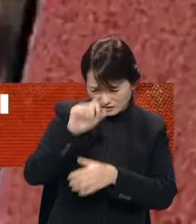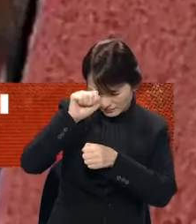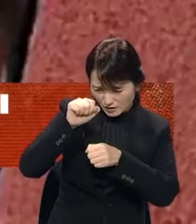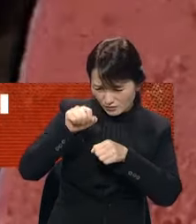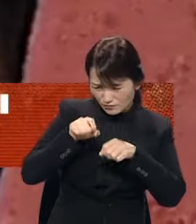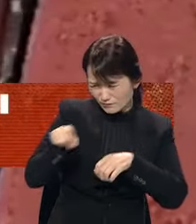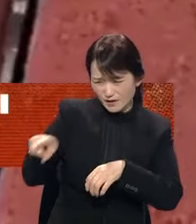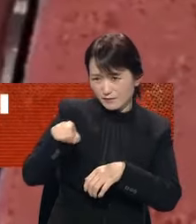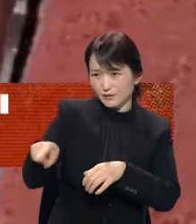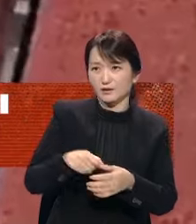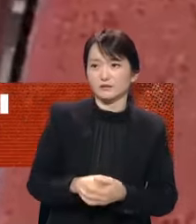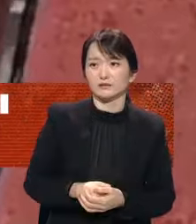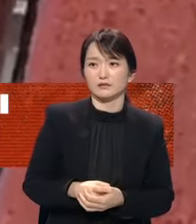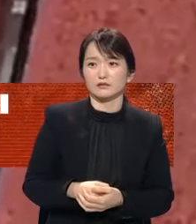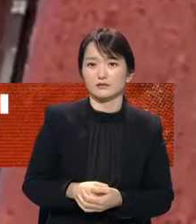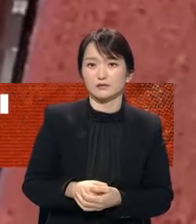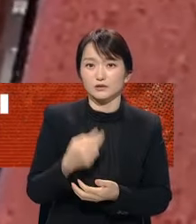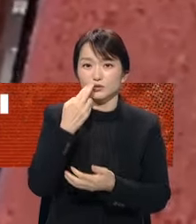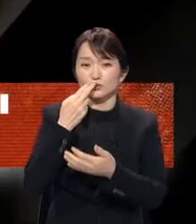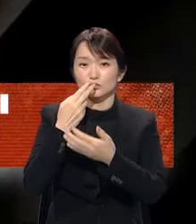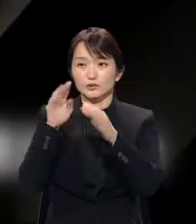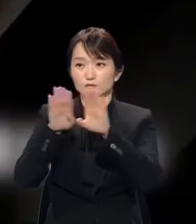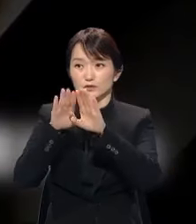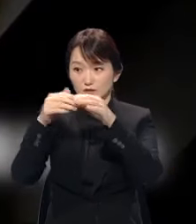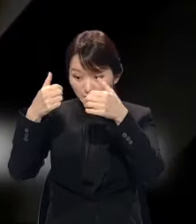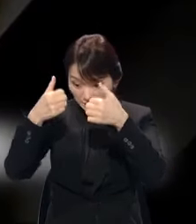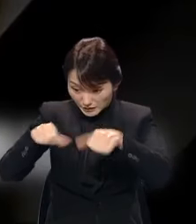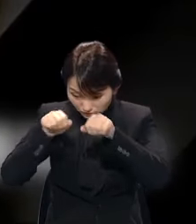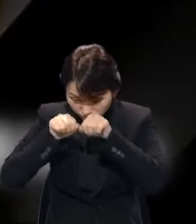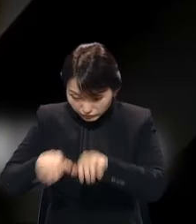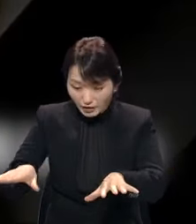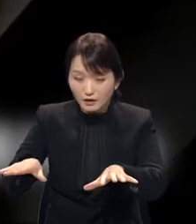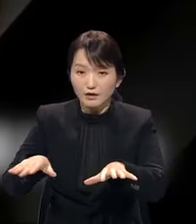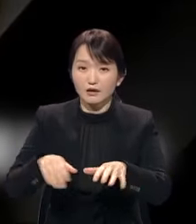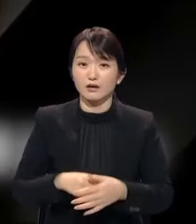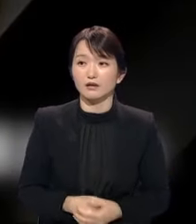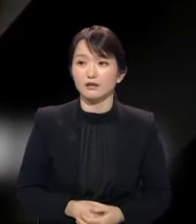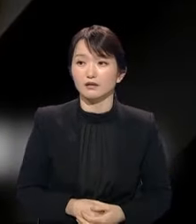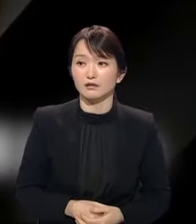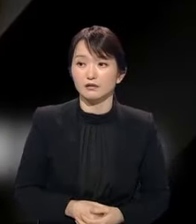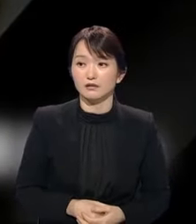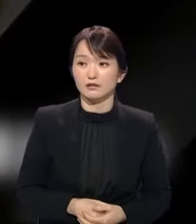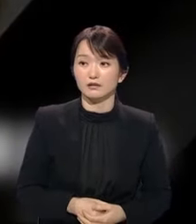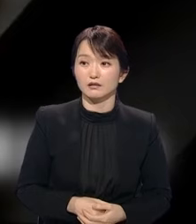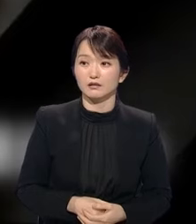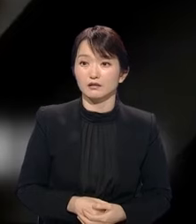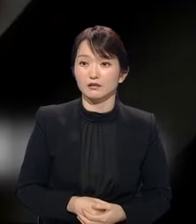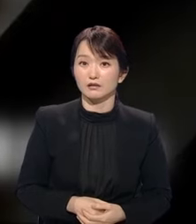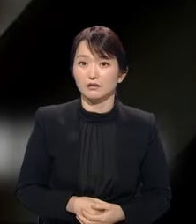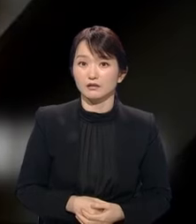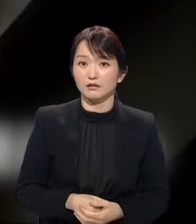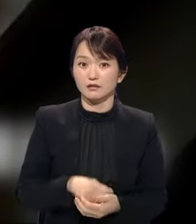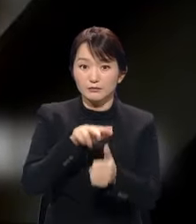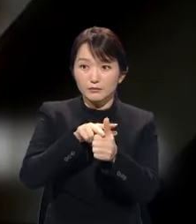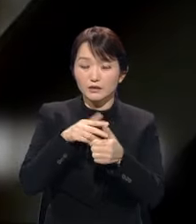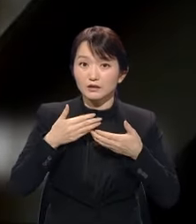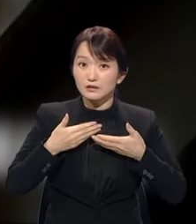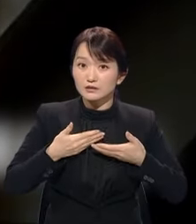자, 이번에는 유리문이 아예 떨어져서 와장창 깨지고 말았습니다. 자, 그제서야 이 말이 조금 진정된 것